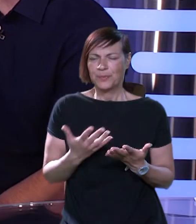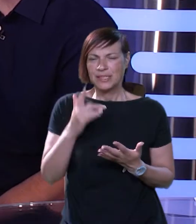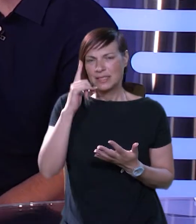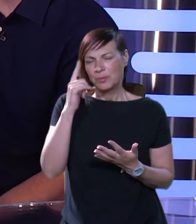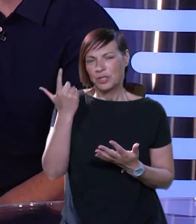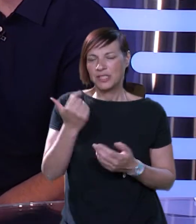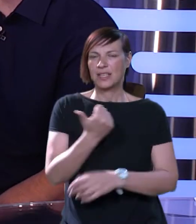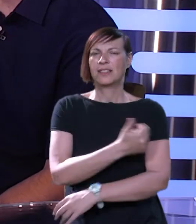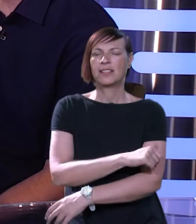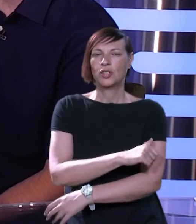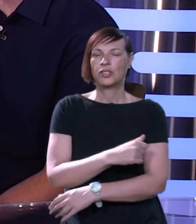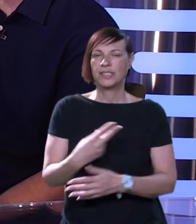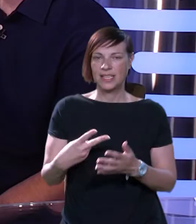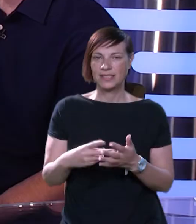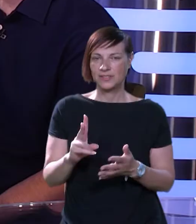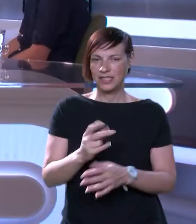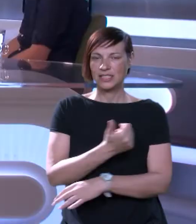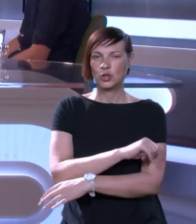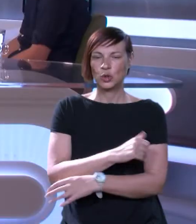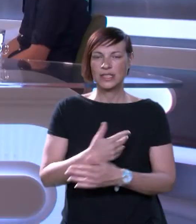možeš sjetiti koja godina je to bila?